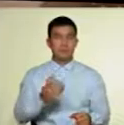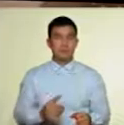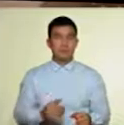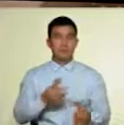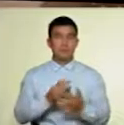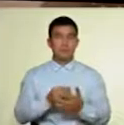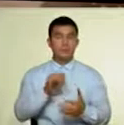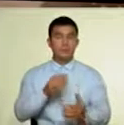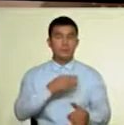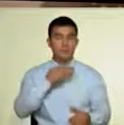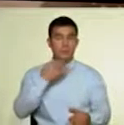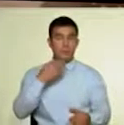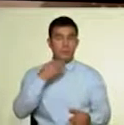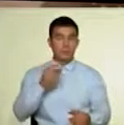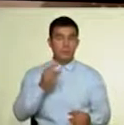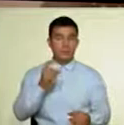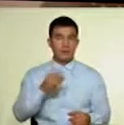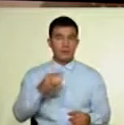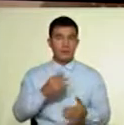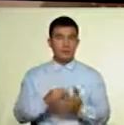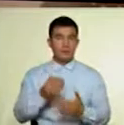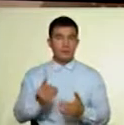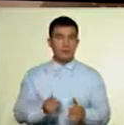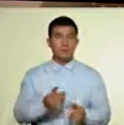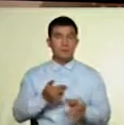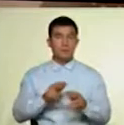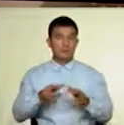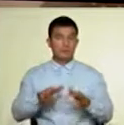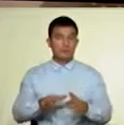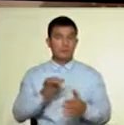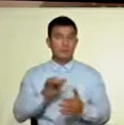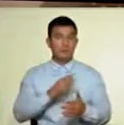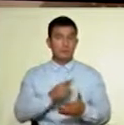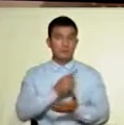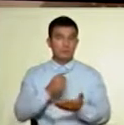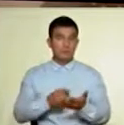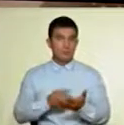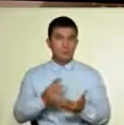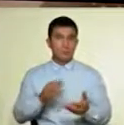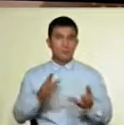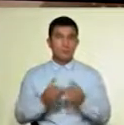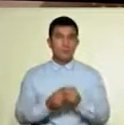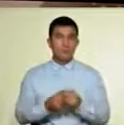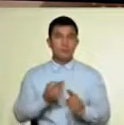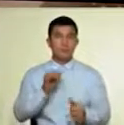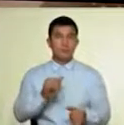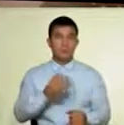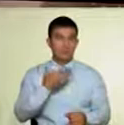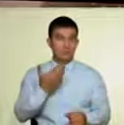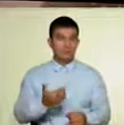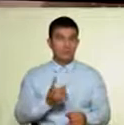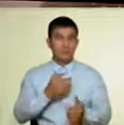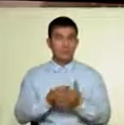Buni ko'p hadlarga kirita olamiz. Shu o'rinda albatta sizda bir savol. Bu yerda yig'indi yo'q-ku. Mana